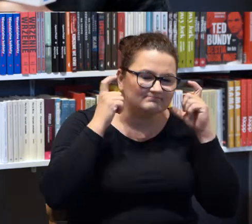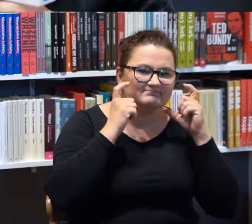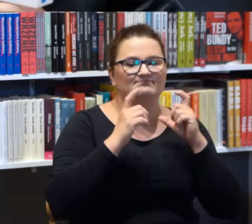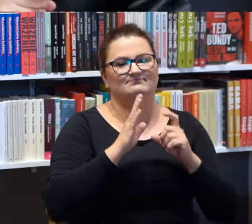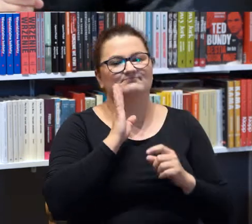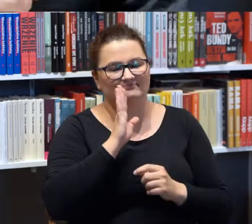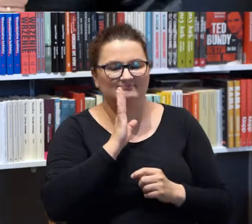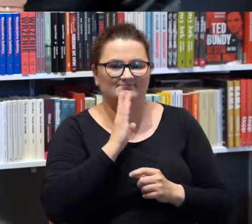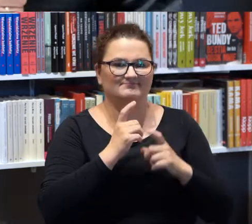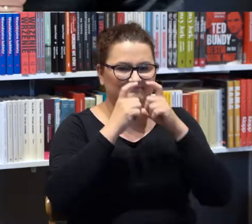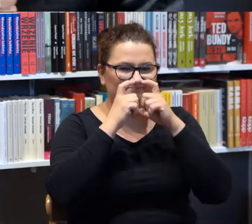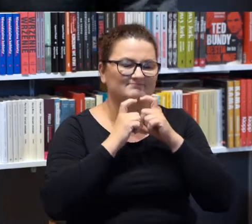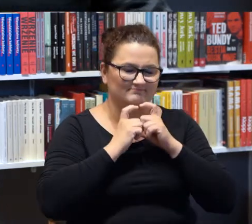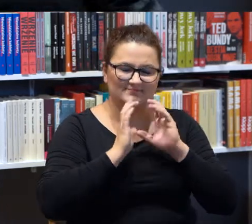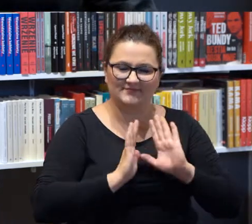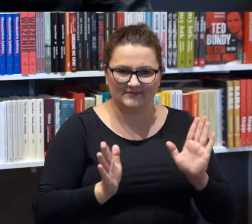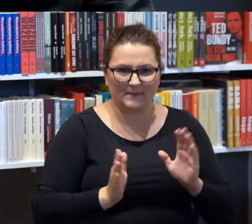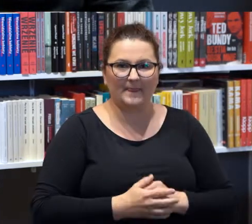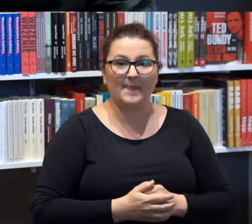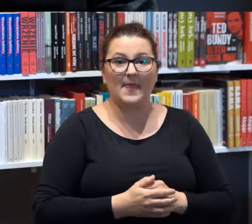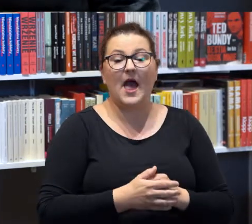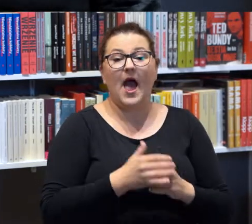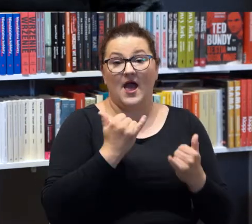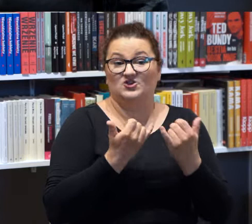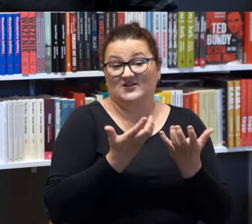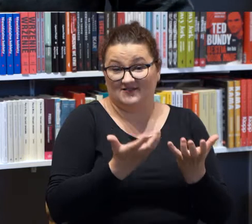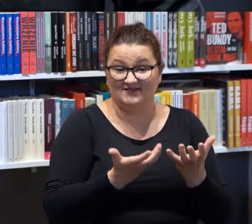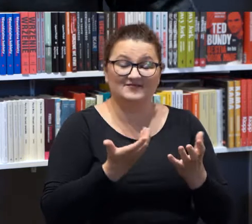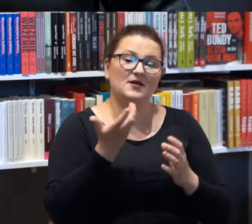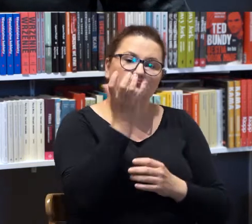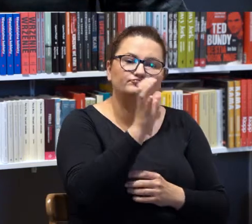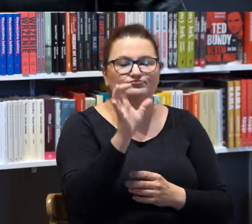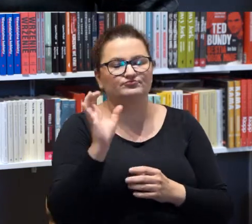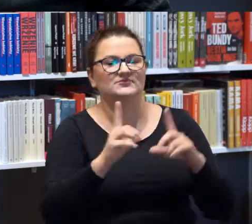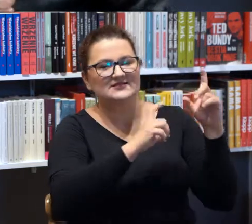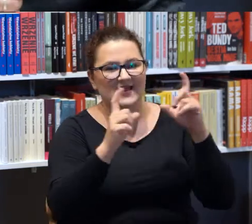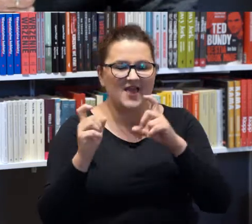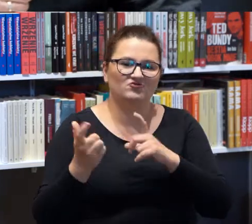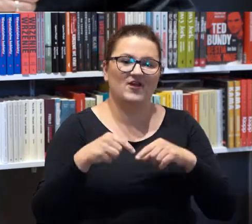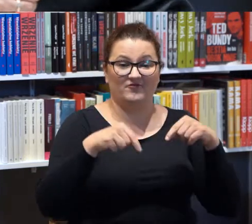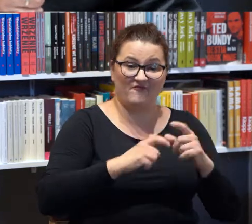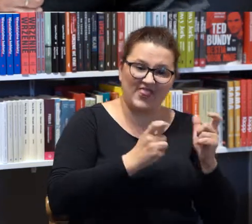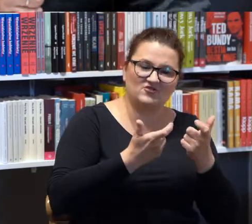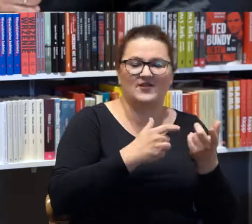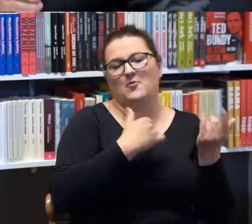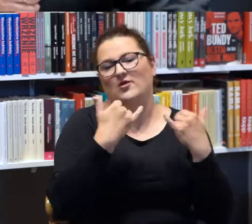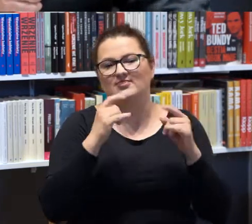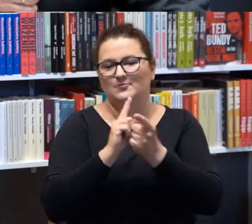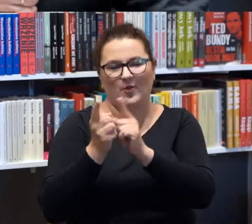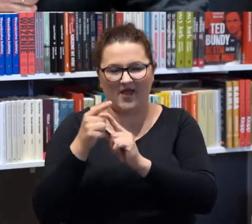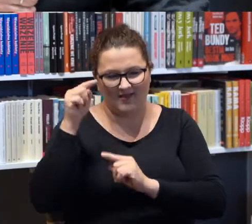ustach i na nosie. A gdyby mieli Państwo ochotę publikować zdjęcia bądź relacje z naszego spotkania, bądź z innych wydarzeń festiwalowych,